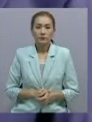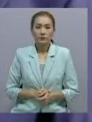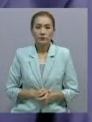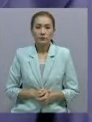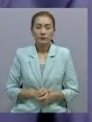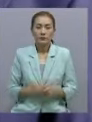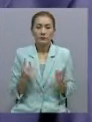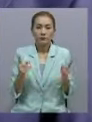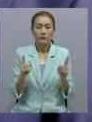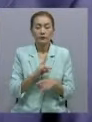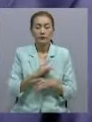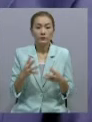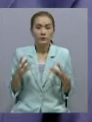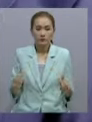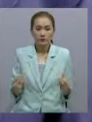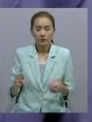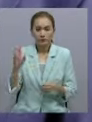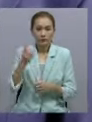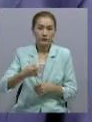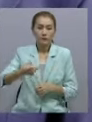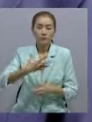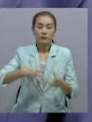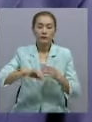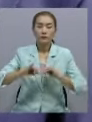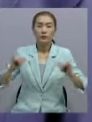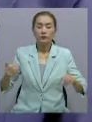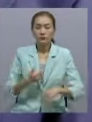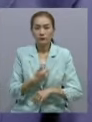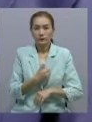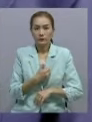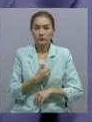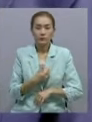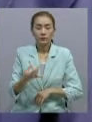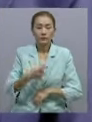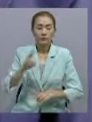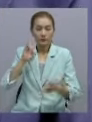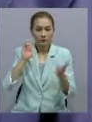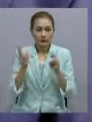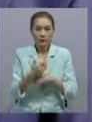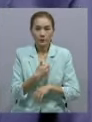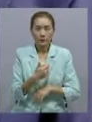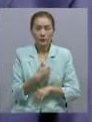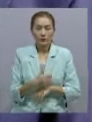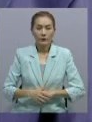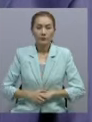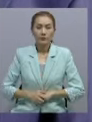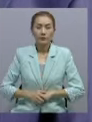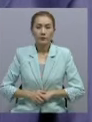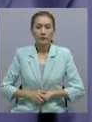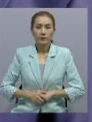үлкен шара бүкіл республика бойынша таратылса екен, республика халқына жетсе екен деп